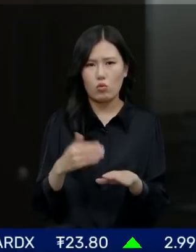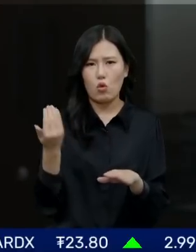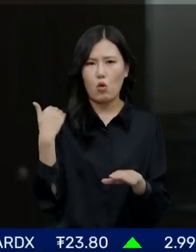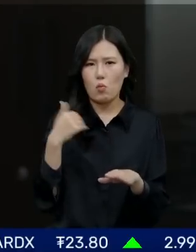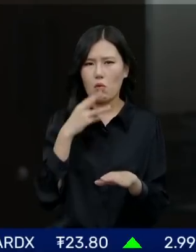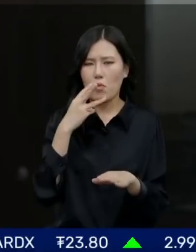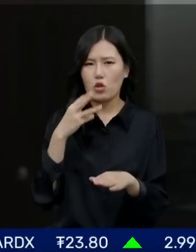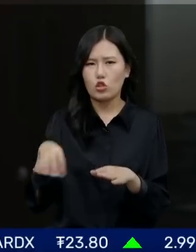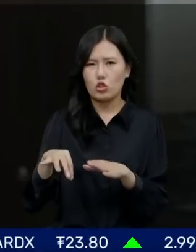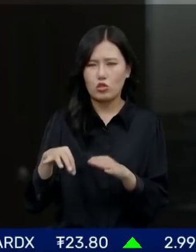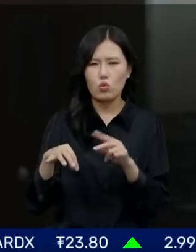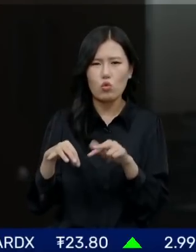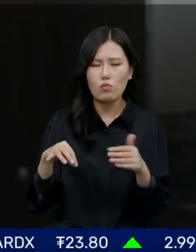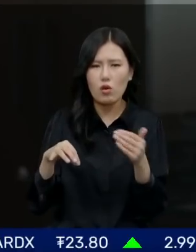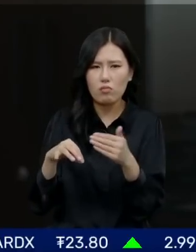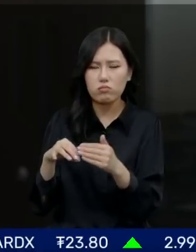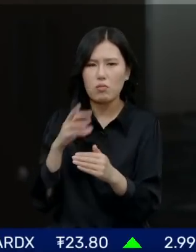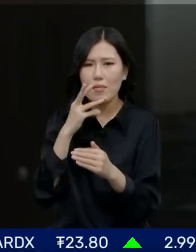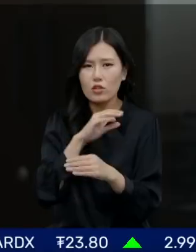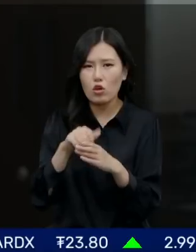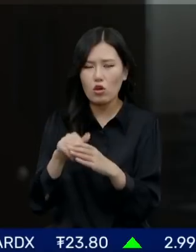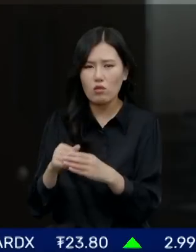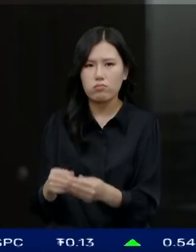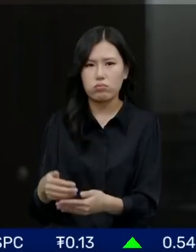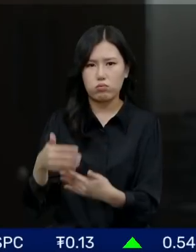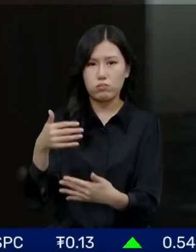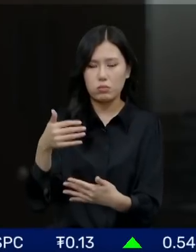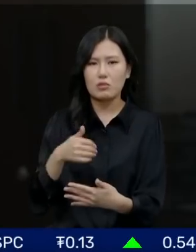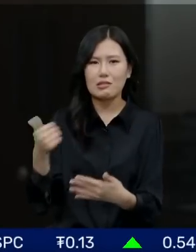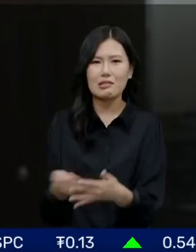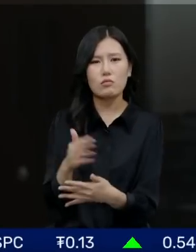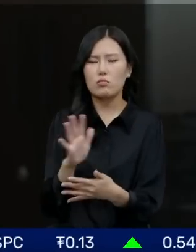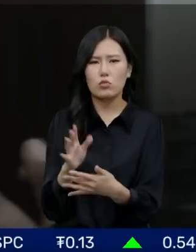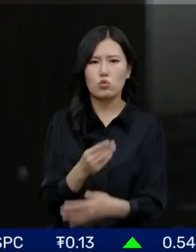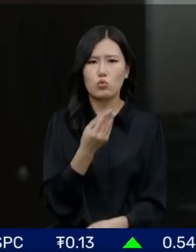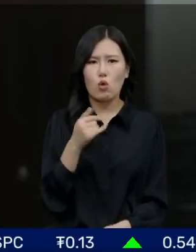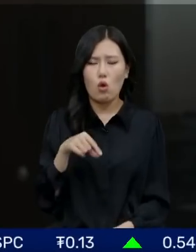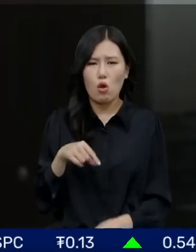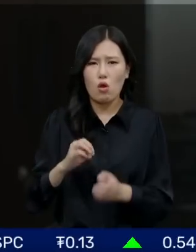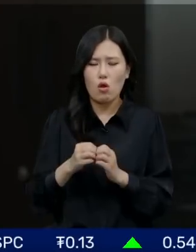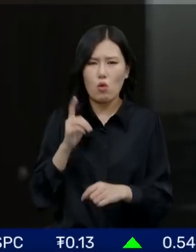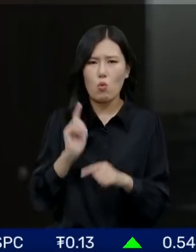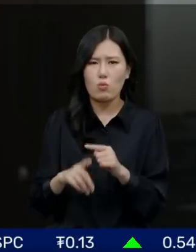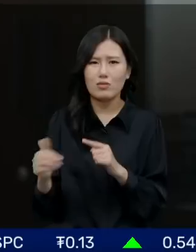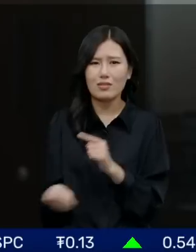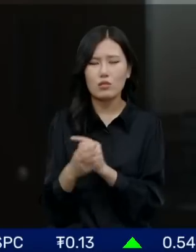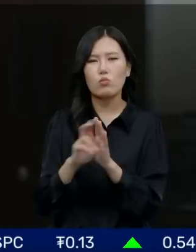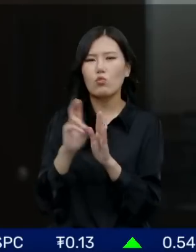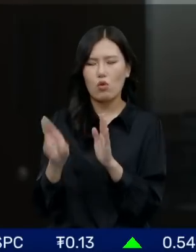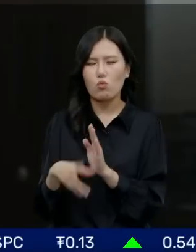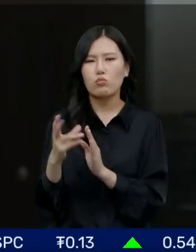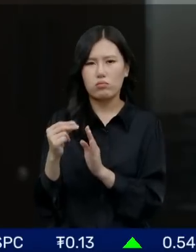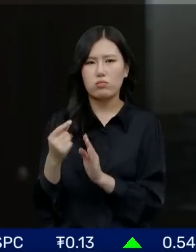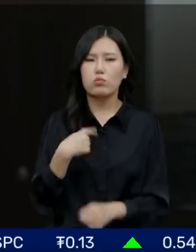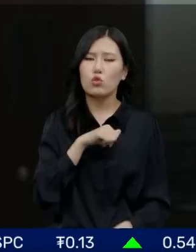байсан. Гэхдээ сайжруулах зүйлс ч бас их байгаа. Нэг дор бүх зүйлийг сайн болгох боломжгүй нь мэдээж. Миний бодлоор хууль